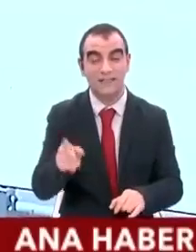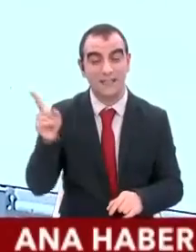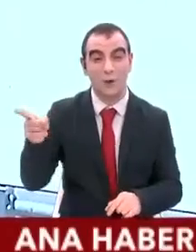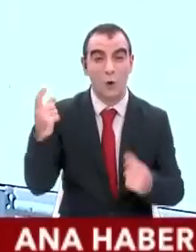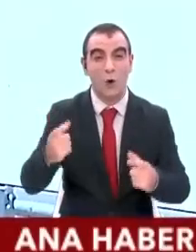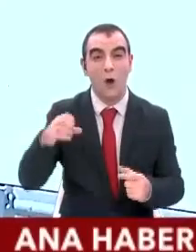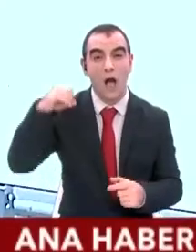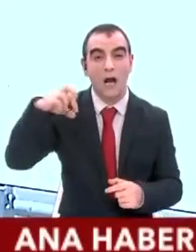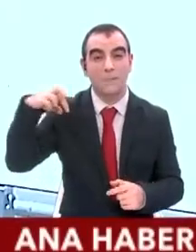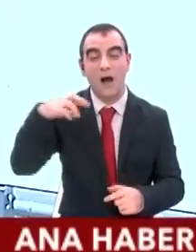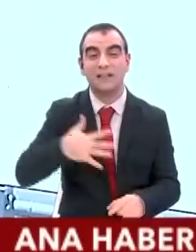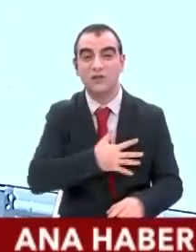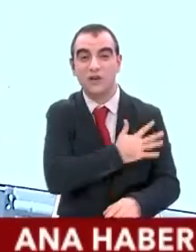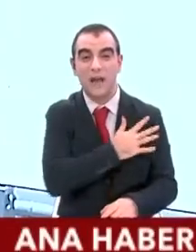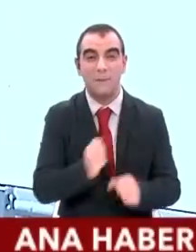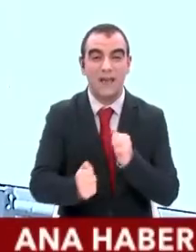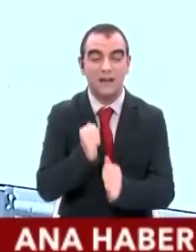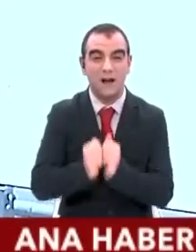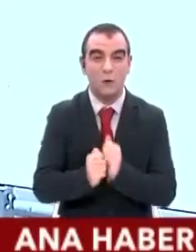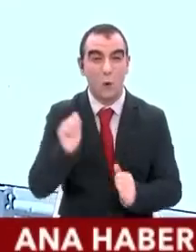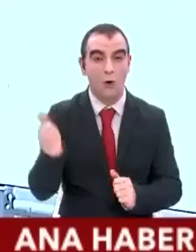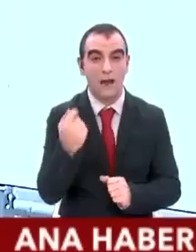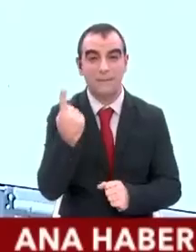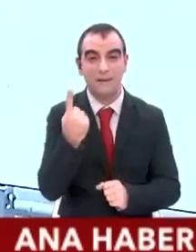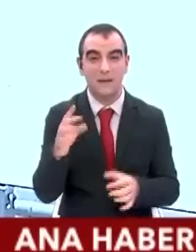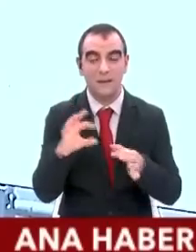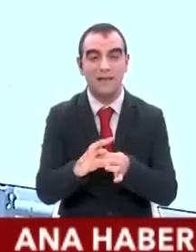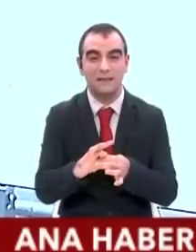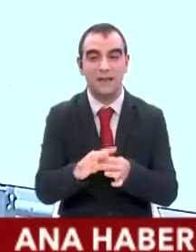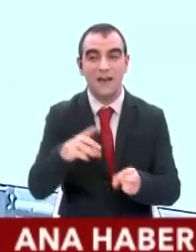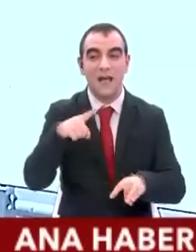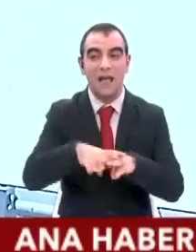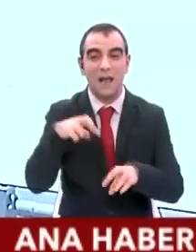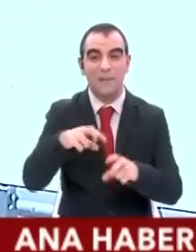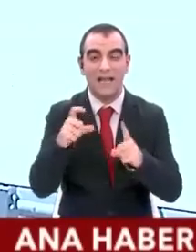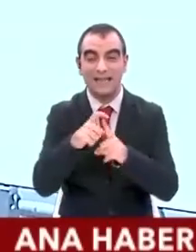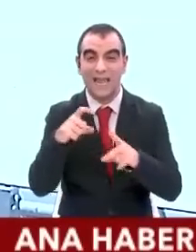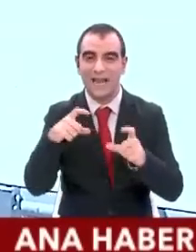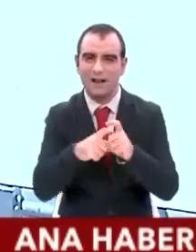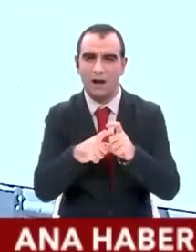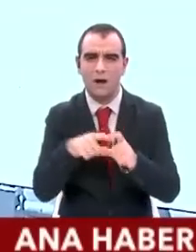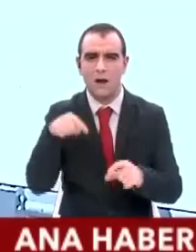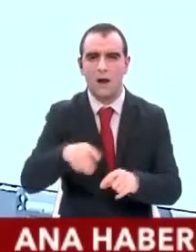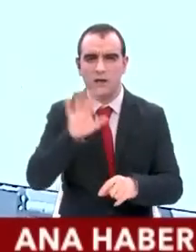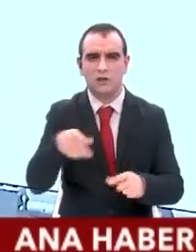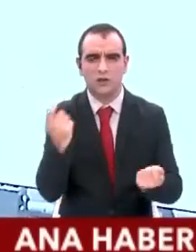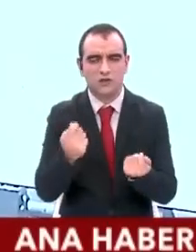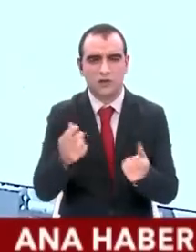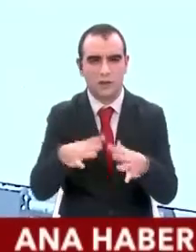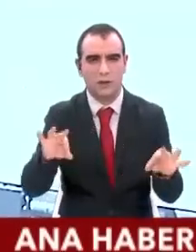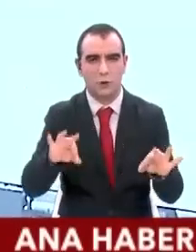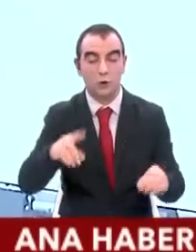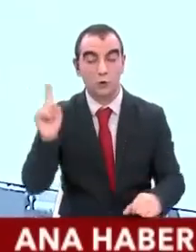AK Parti CHP kavgasındaki önemli bir etken EPDK Türkiye'de enerji piyasasını düzenleyen kurum